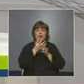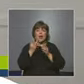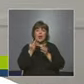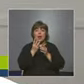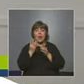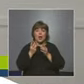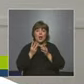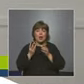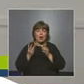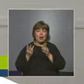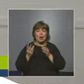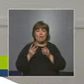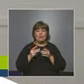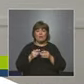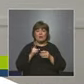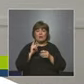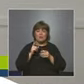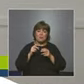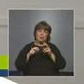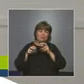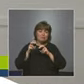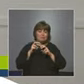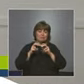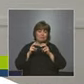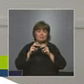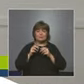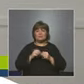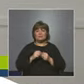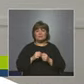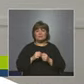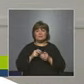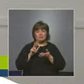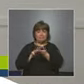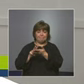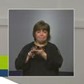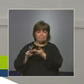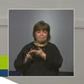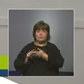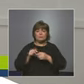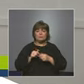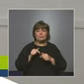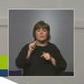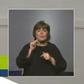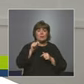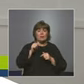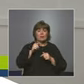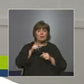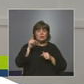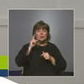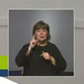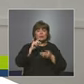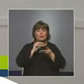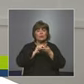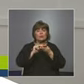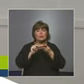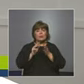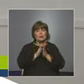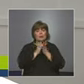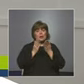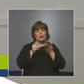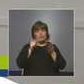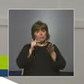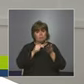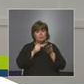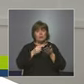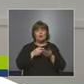Сара Хърман всъщност е една интересна личност. Тя е английски автор, който работи за различни продукции,